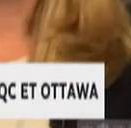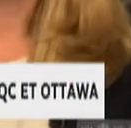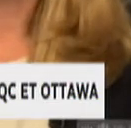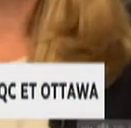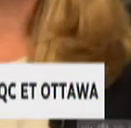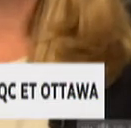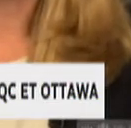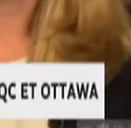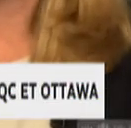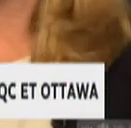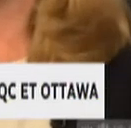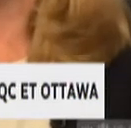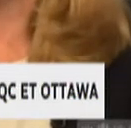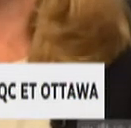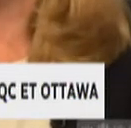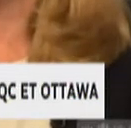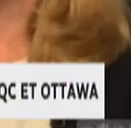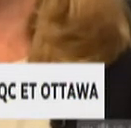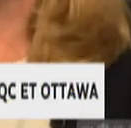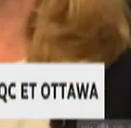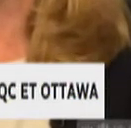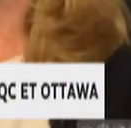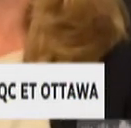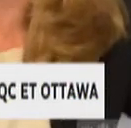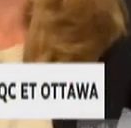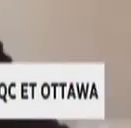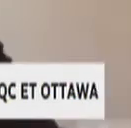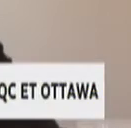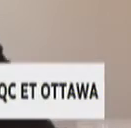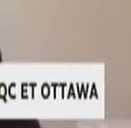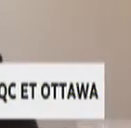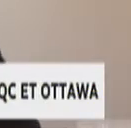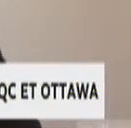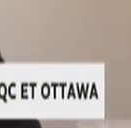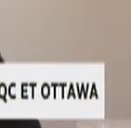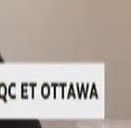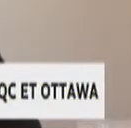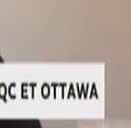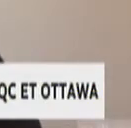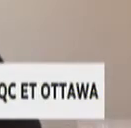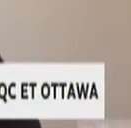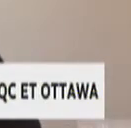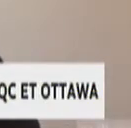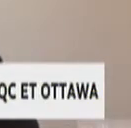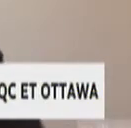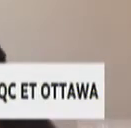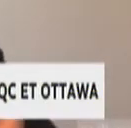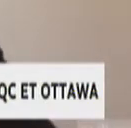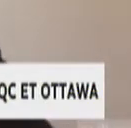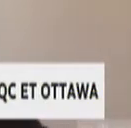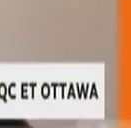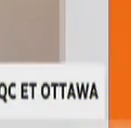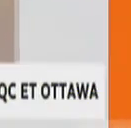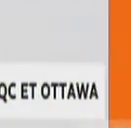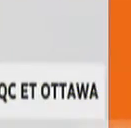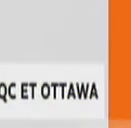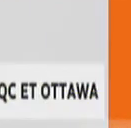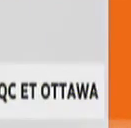Oui, mais en même temps, là, vous entendiez Mme Freeland insister sur ce qui peut-être